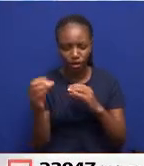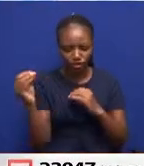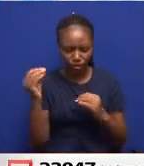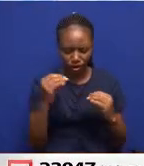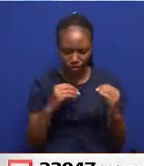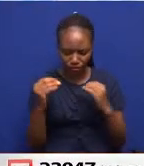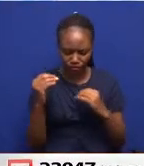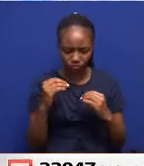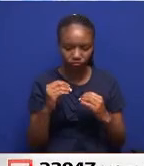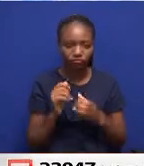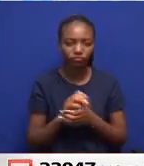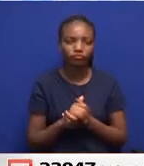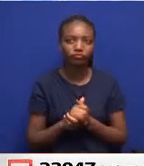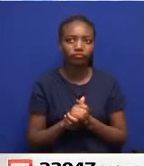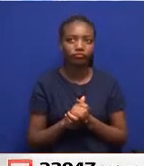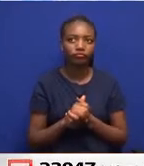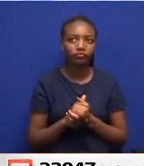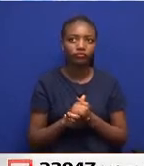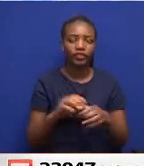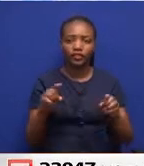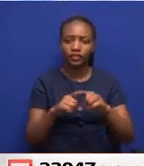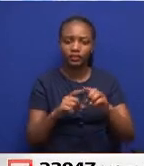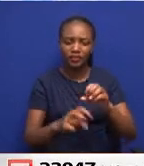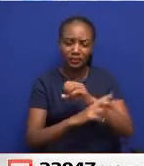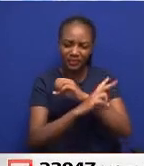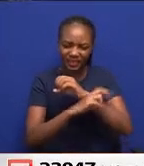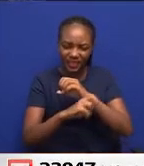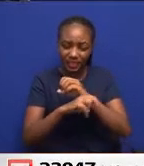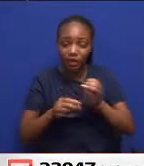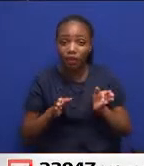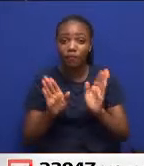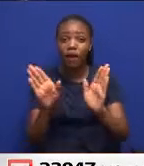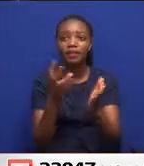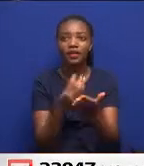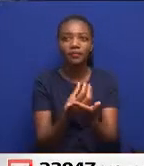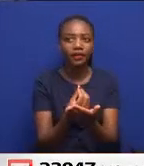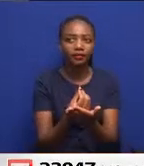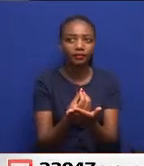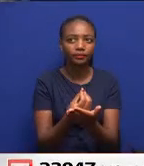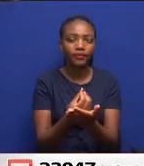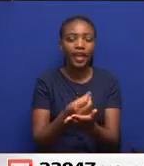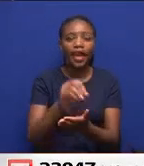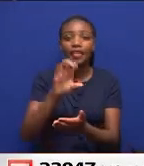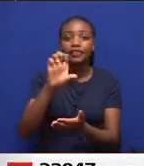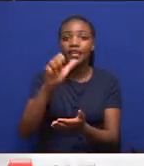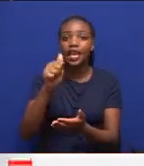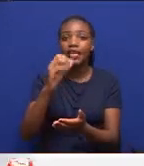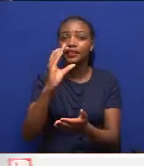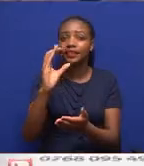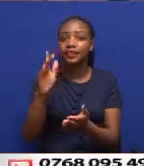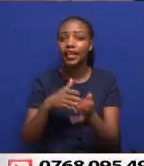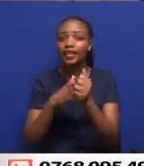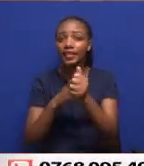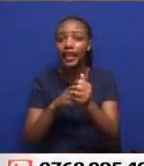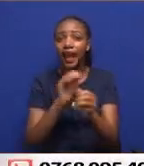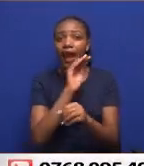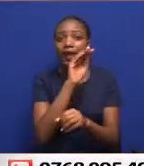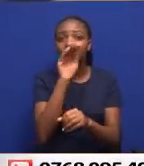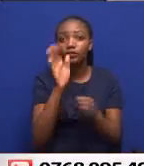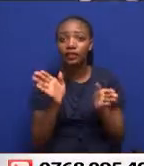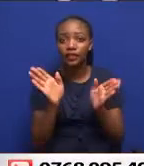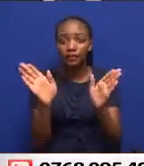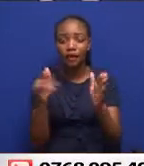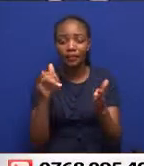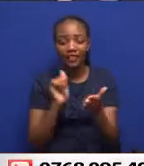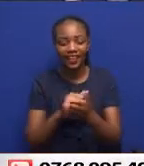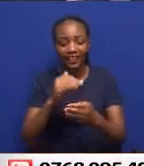condemn thieving of public money. Mwenyekiti wa EACC sasa anaombi kwa umma kuwa baada ya